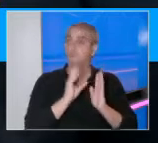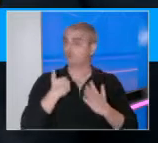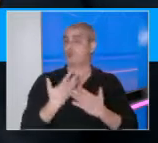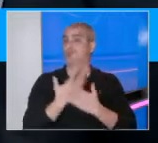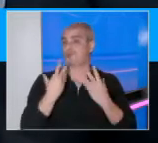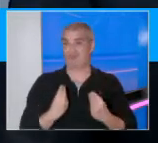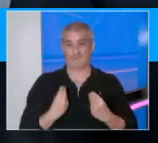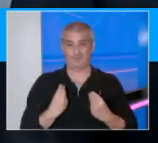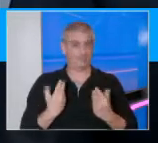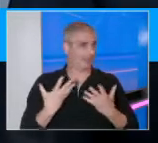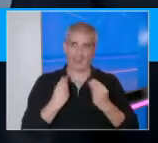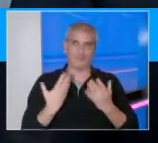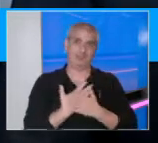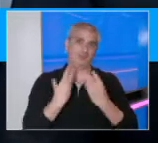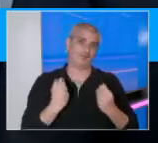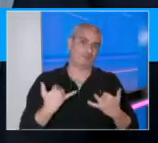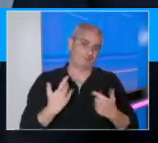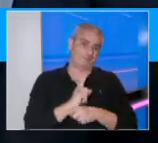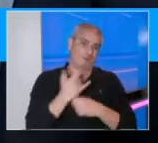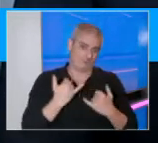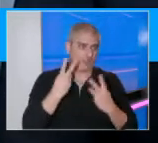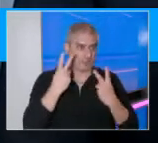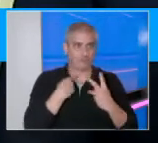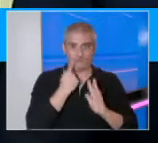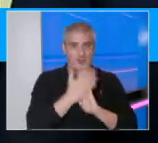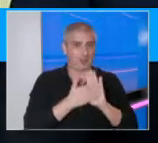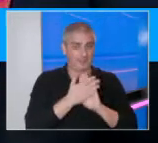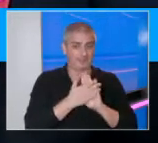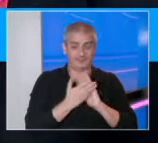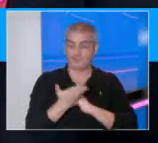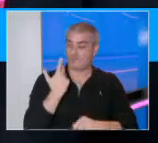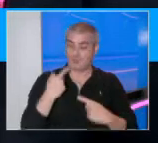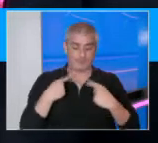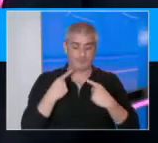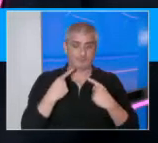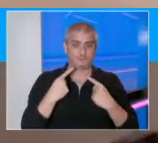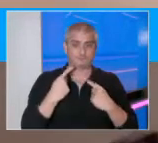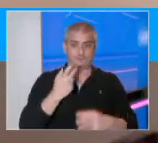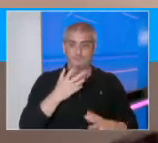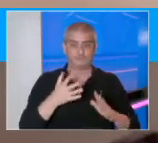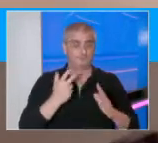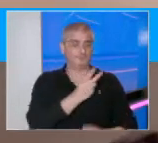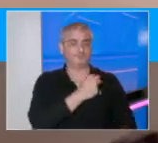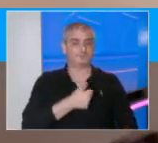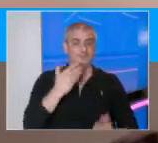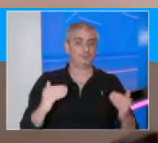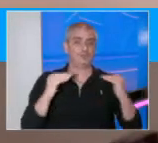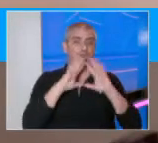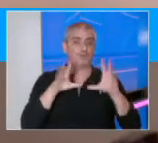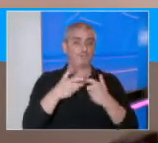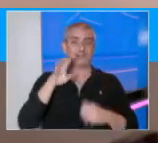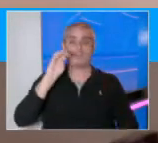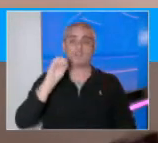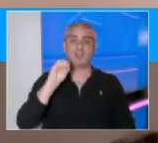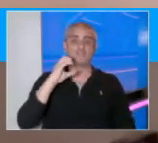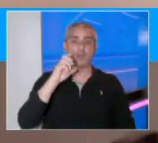טובות, וזה אין הרבה חדשות טובות בימים אלה, אז חשוב לי להגיד את זה. לפני כמה ימים, השרה לשוויון חברתי, מירב